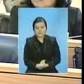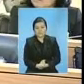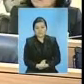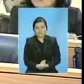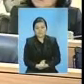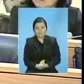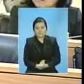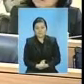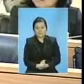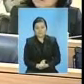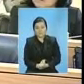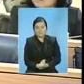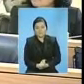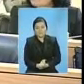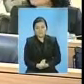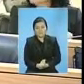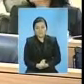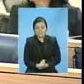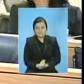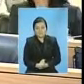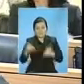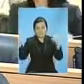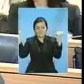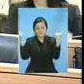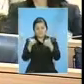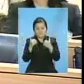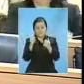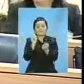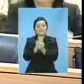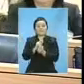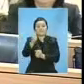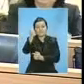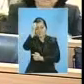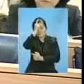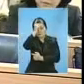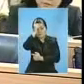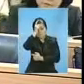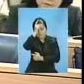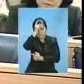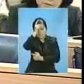กิดสงครามเย็นและเผชิญหน้ากันที่ประเทศเยอรมัน